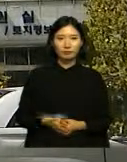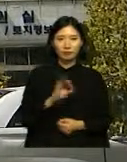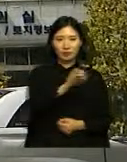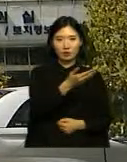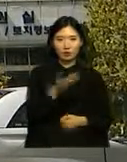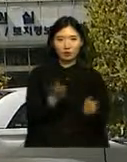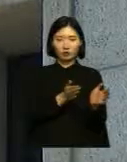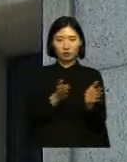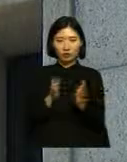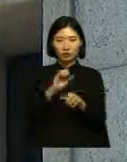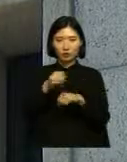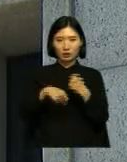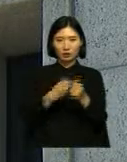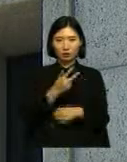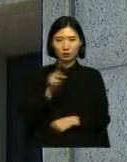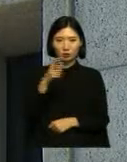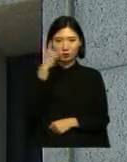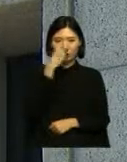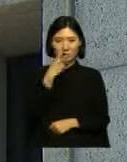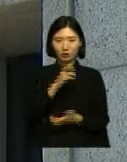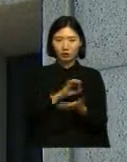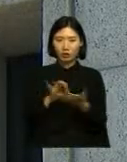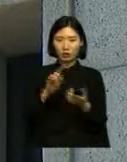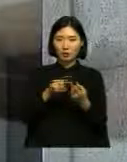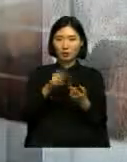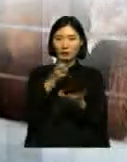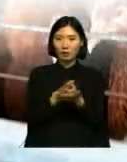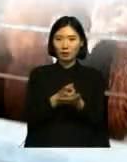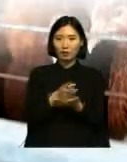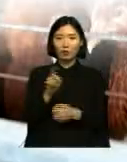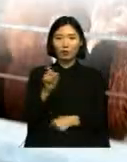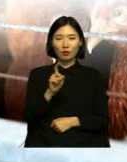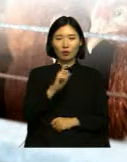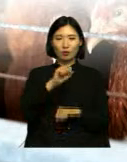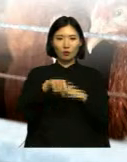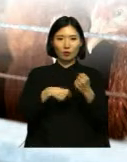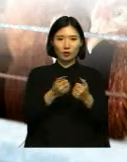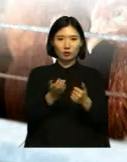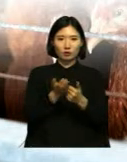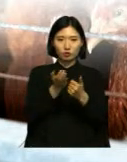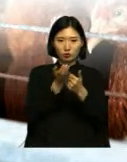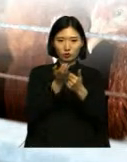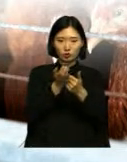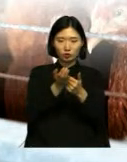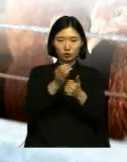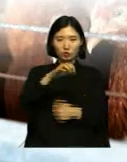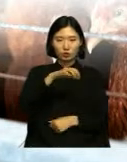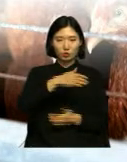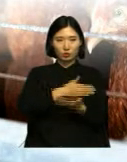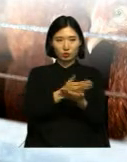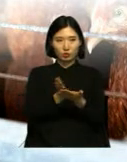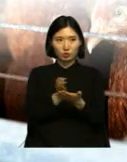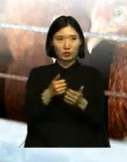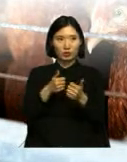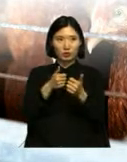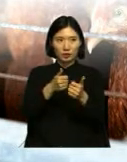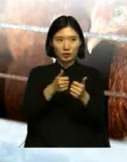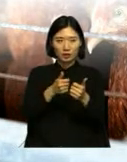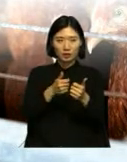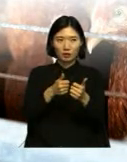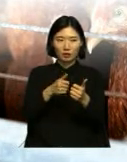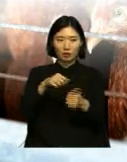양평군이 마련한 가축 분뇨의 관리 및 이용에 관한 조례에 따르면 가축의 종류에 따라 축사의 위치는 주거 밀집